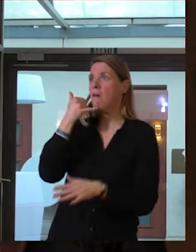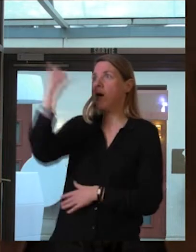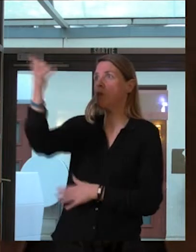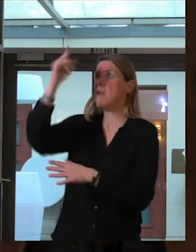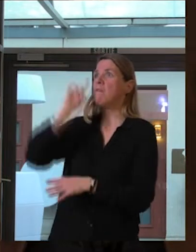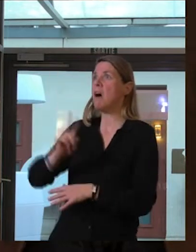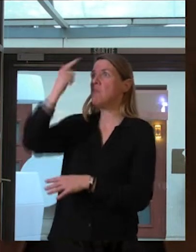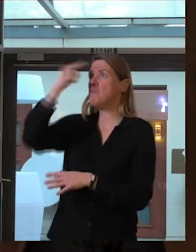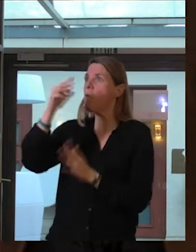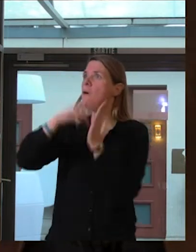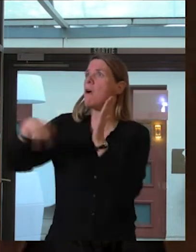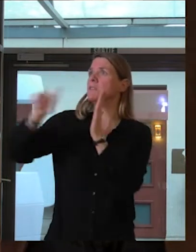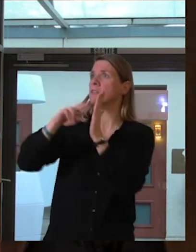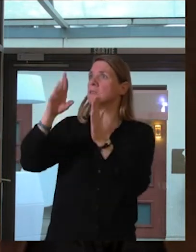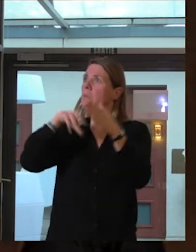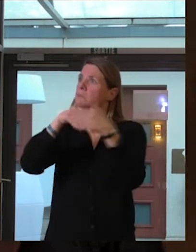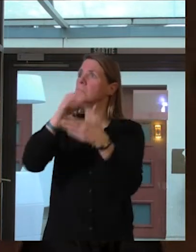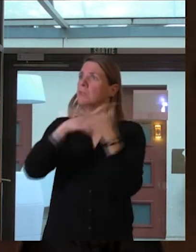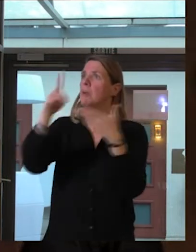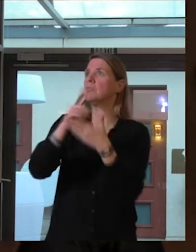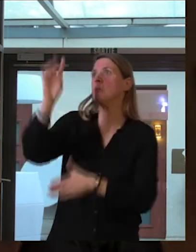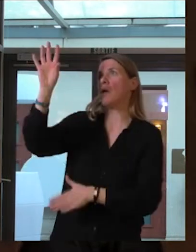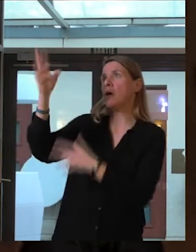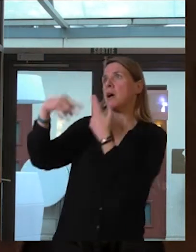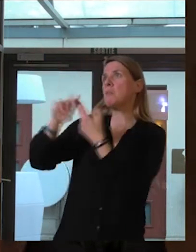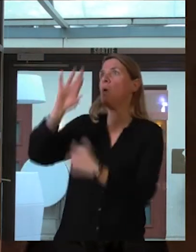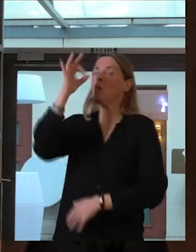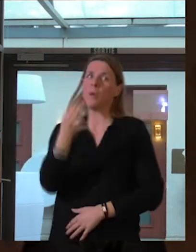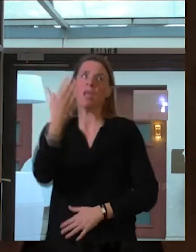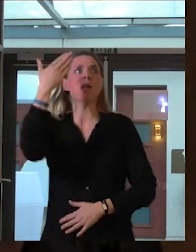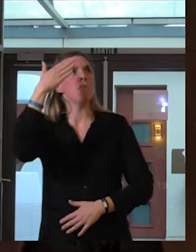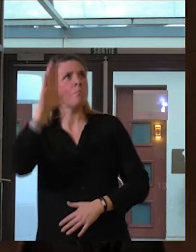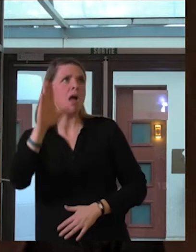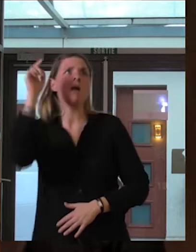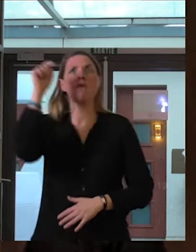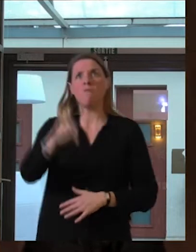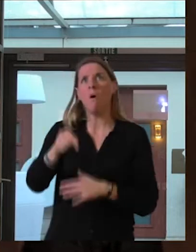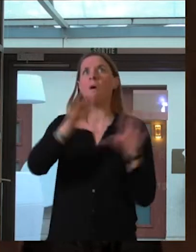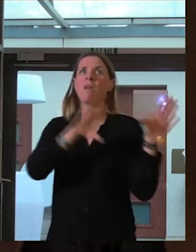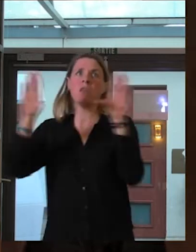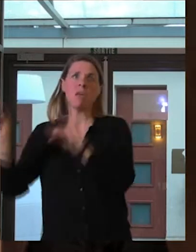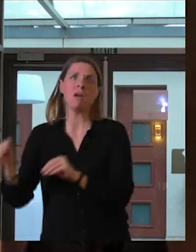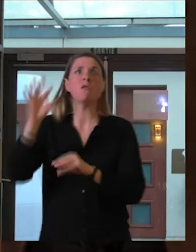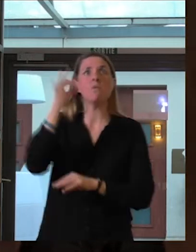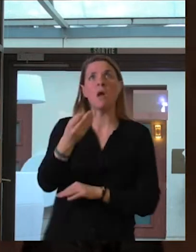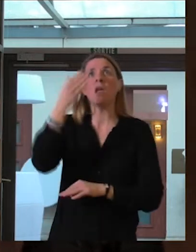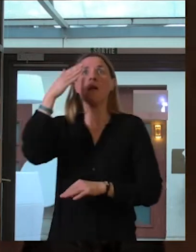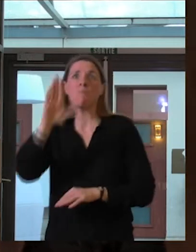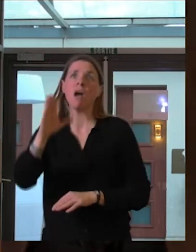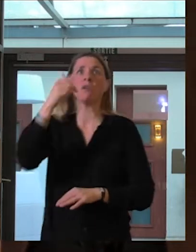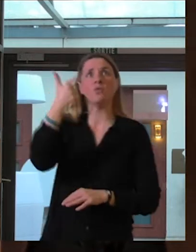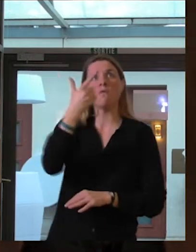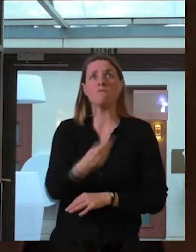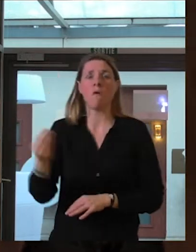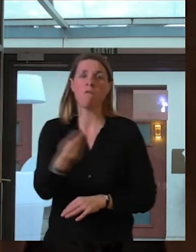être rectrice dans un département, c'est oui mais il faut que je déménage, oui mais j'ai 2 enfants, oui mais... Et j'ai trouvé que c'était très bien.